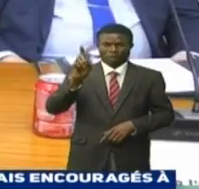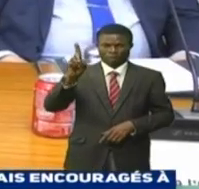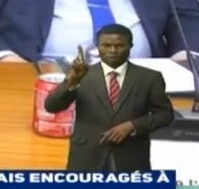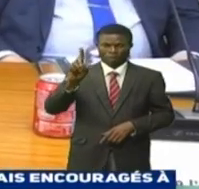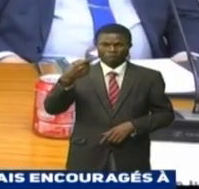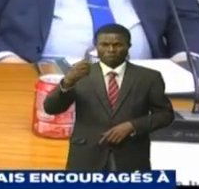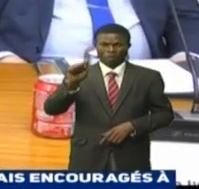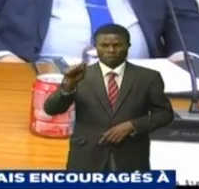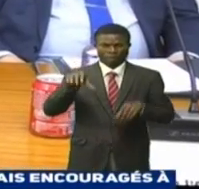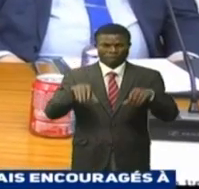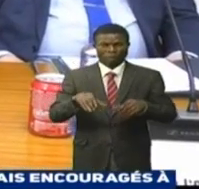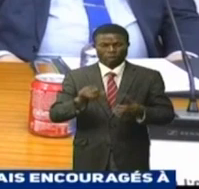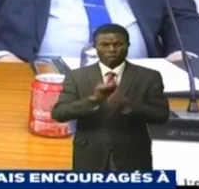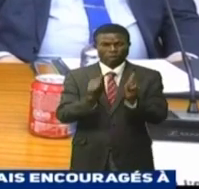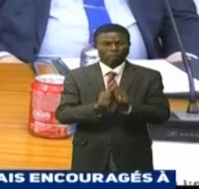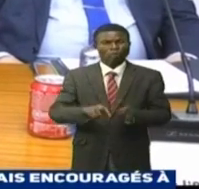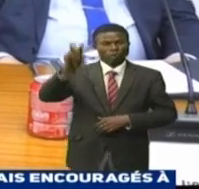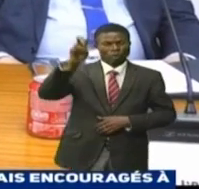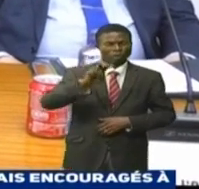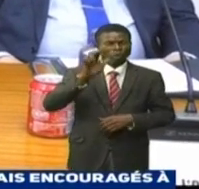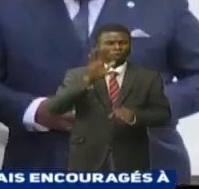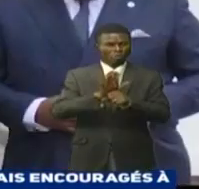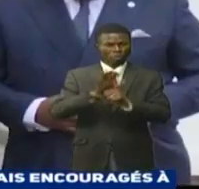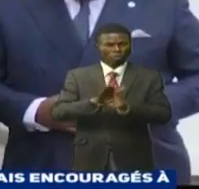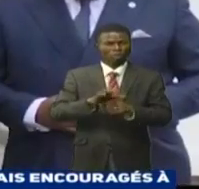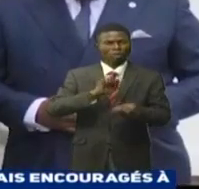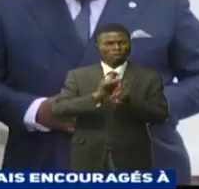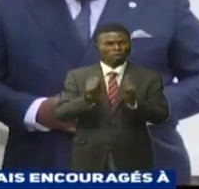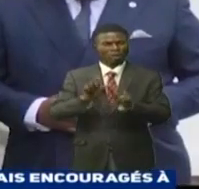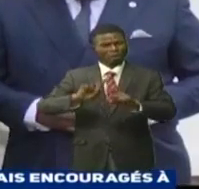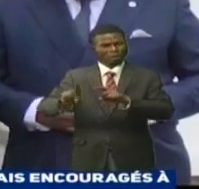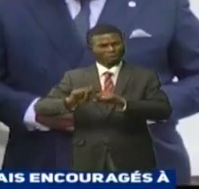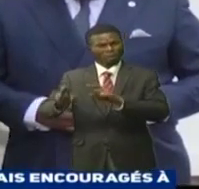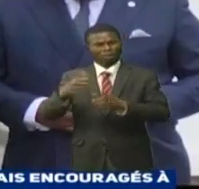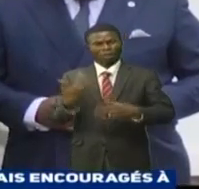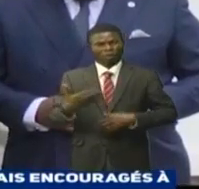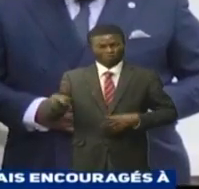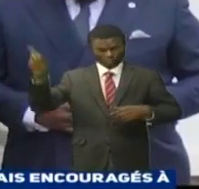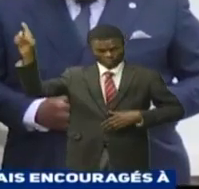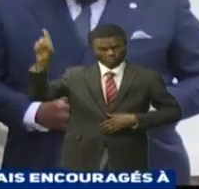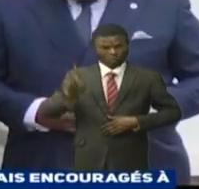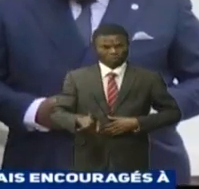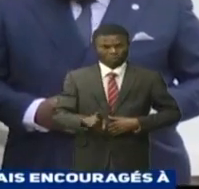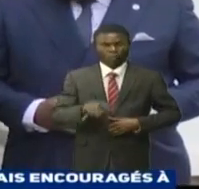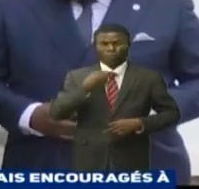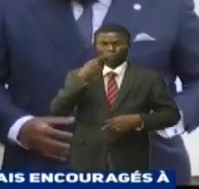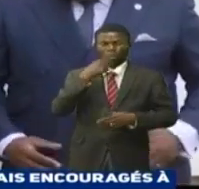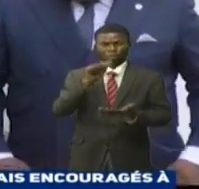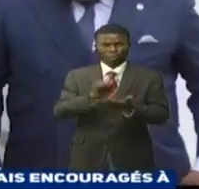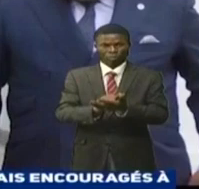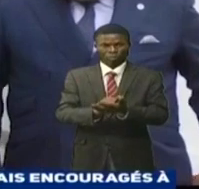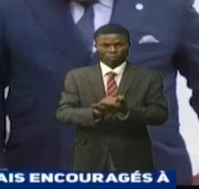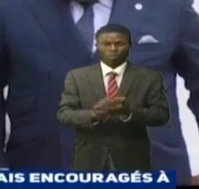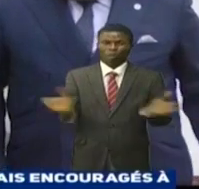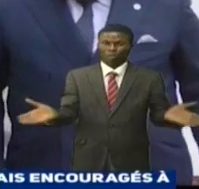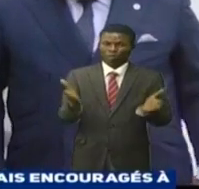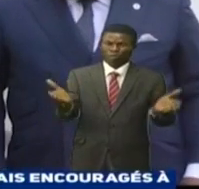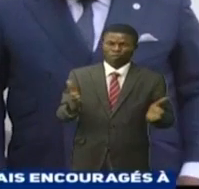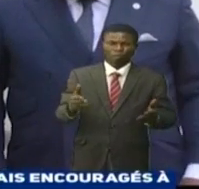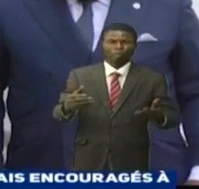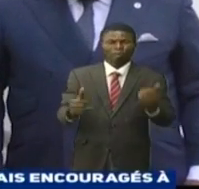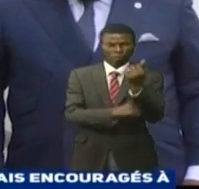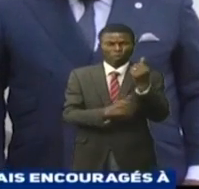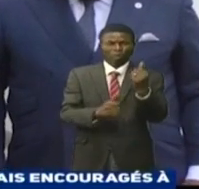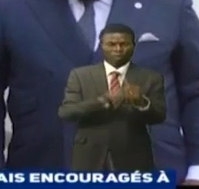la migration et matière assez complexe avec différentes aspects et nous sommes ici pour en parler aussi pour encourager les gens